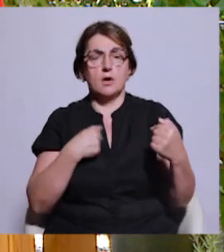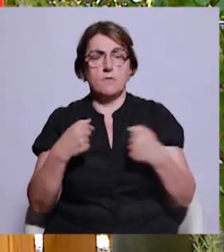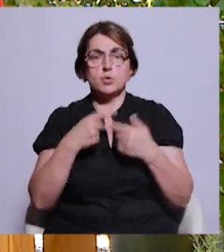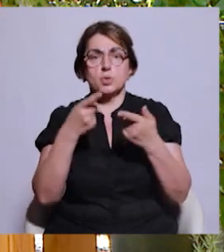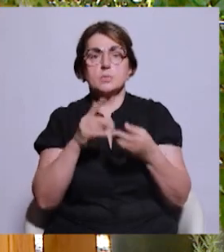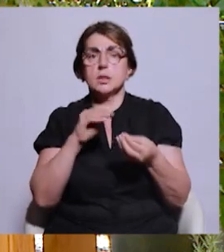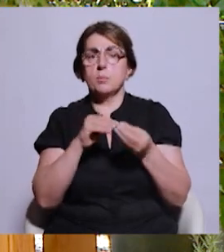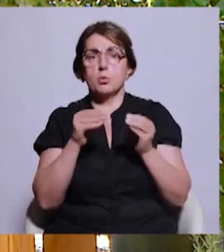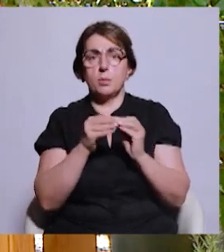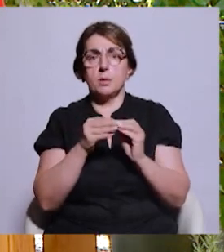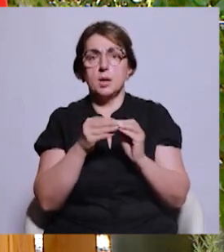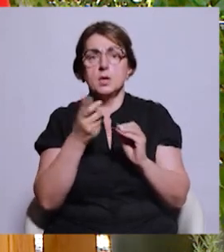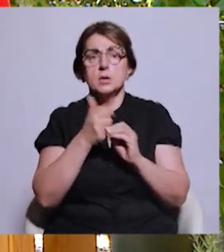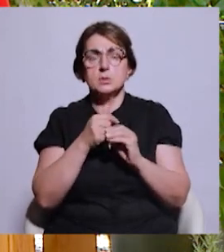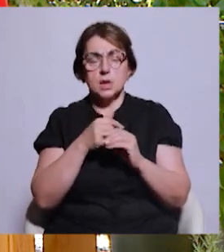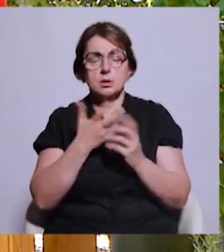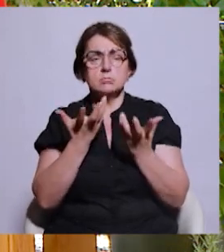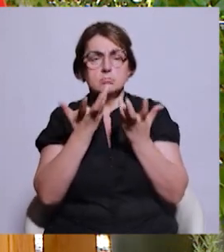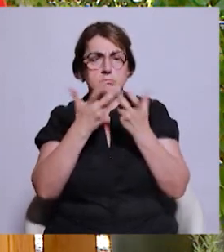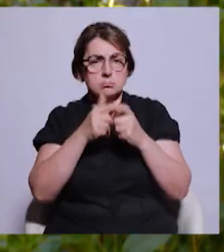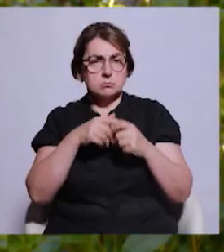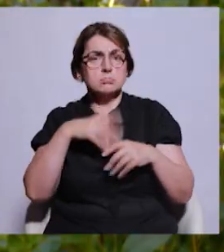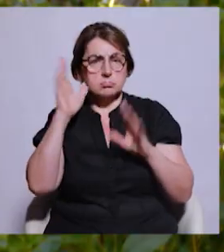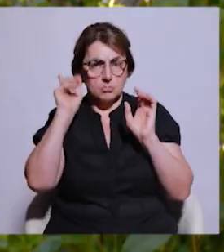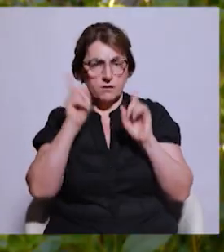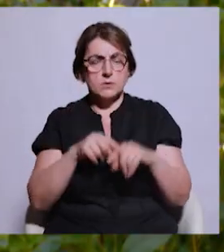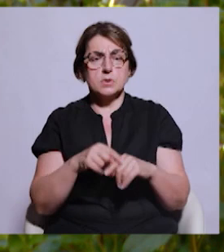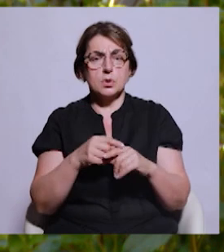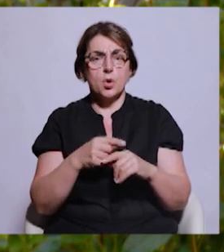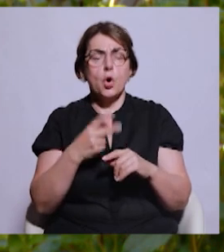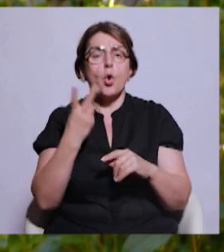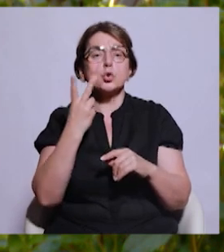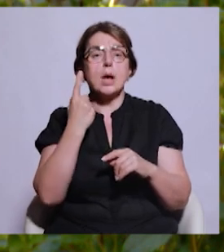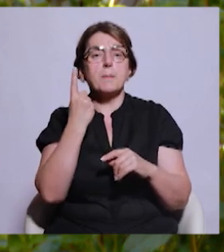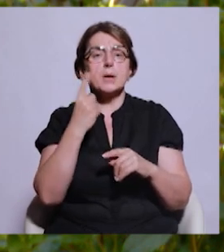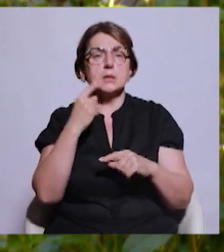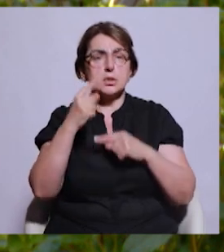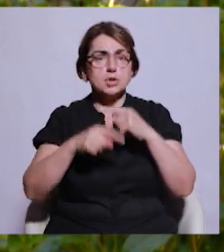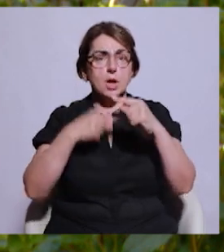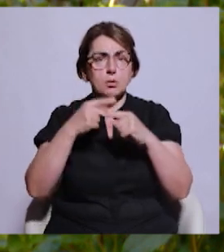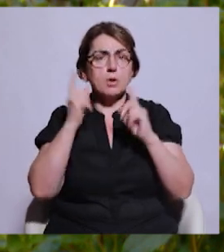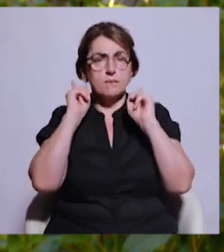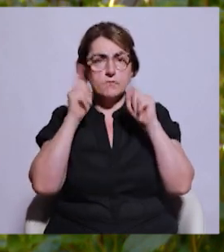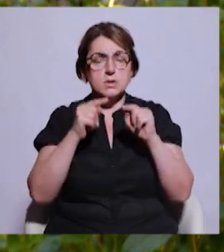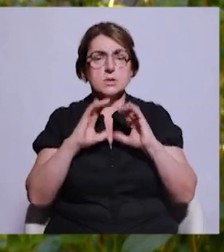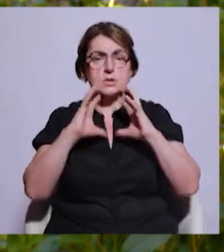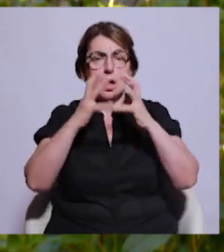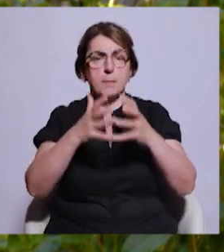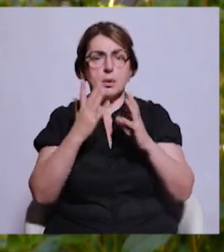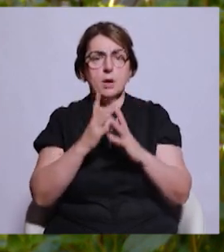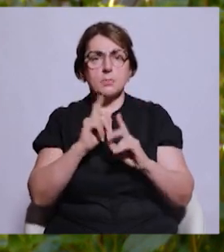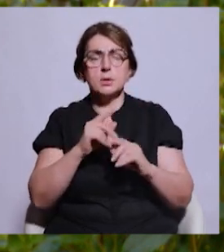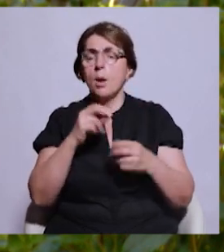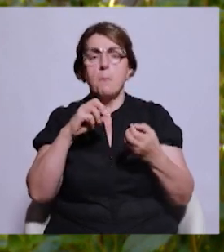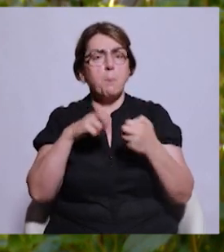გვაწუხებს ეს პრობლემა, რადგან ძალიან დიდი ტექნოლოგიური მიღწევებია უკვე 21 საუკუნეში ცხოვრობთ გლობალურ სამყაროში